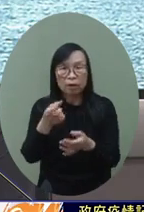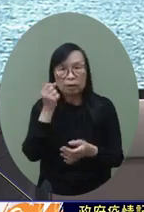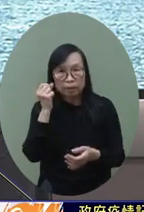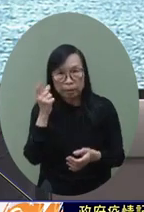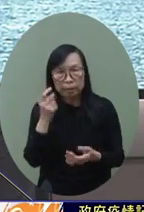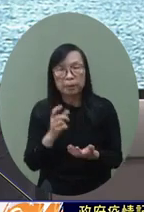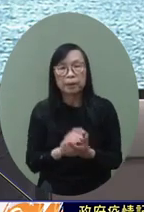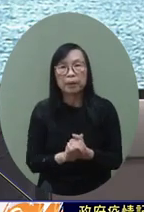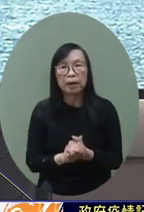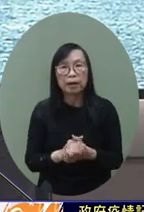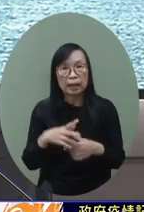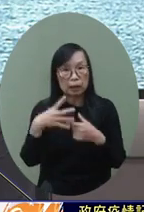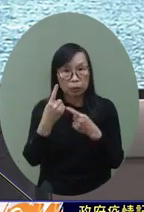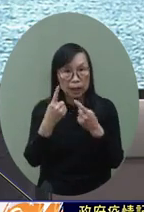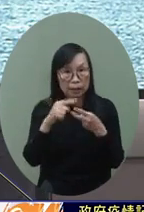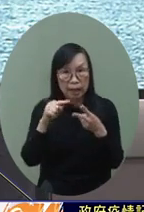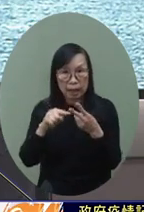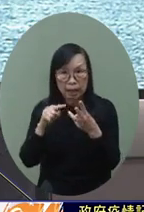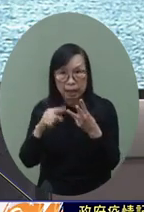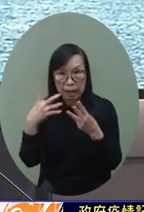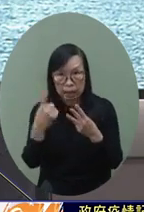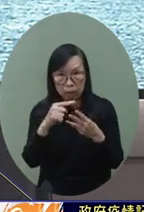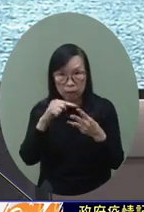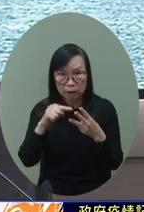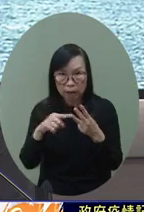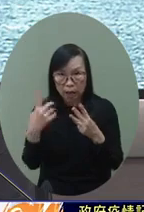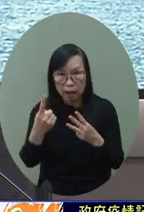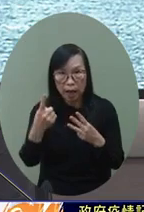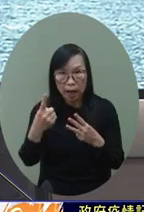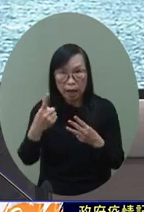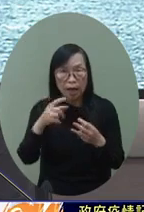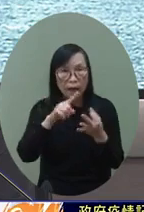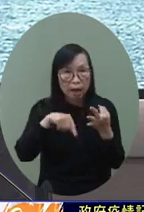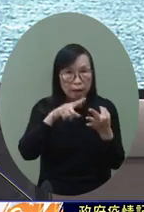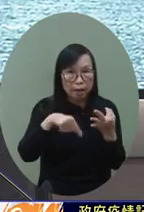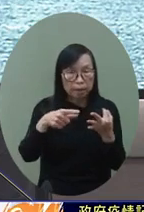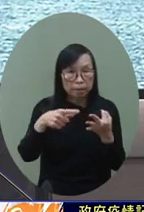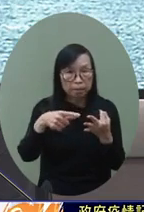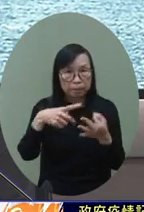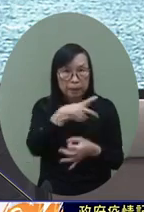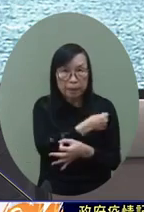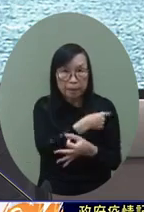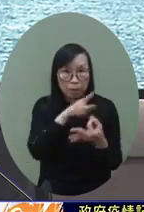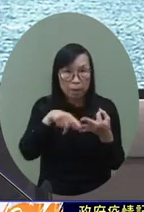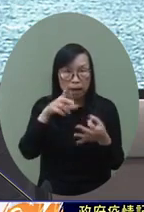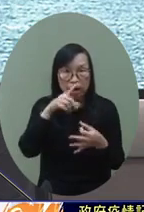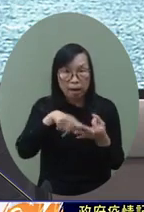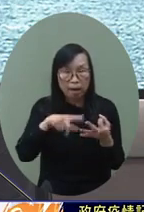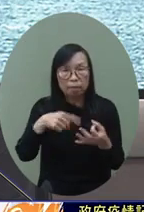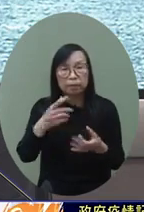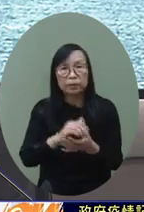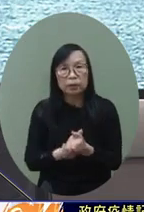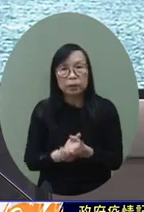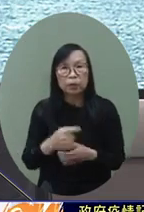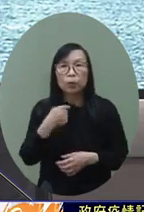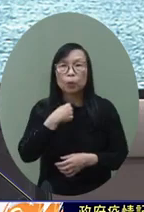的。咁其中一隻咧就關於呢、這個即係、就是、BioNTech 嗰只，若果係個 mRNA 嘅疫苗咧，佢係